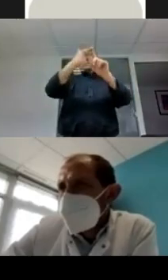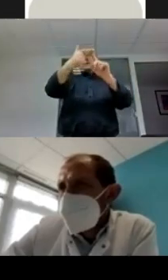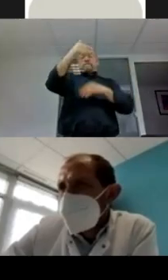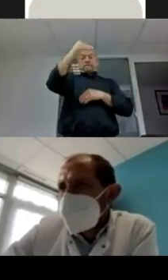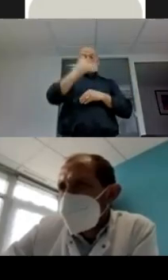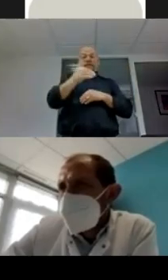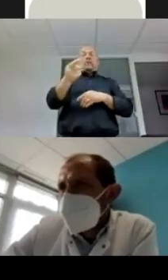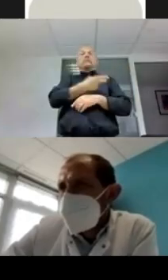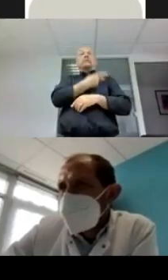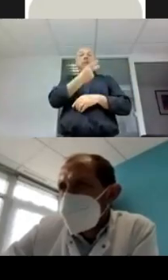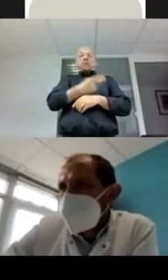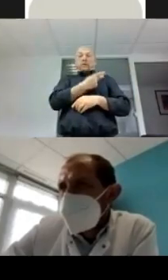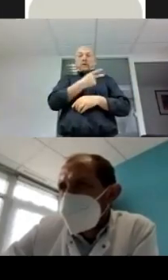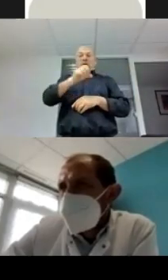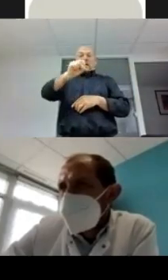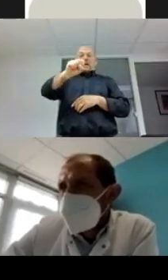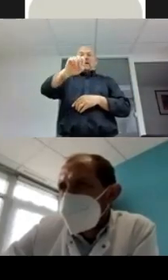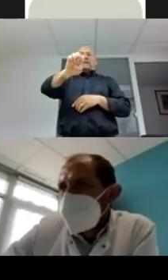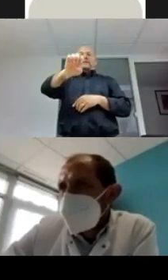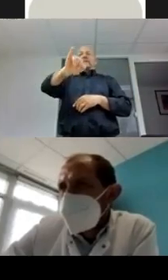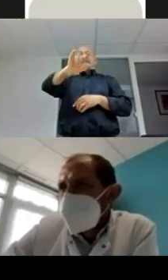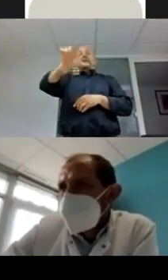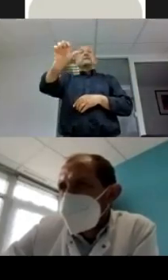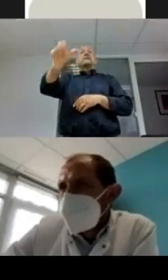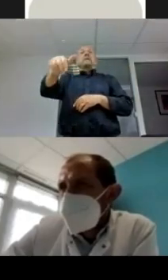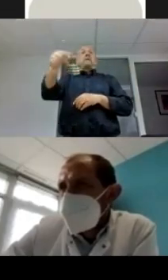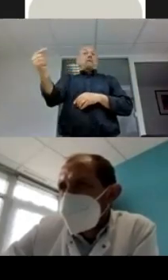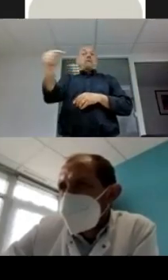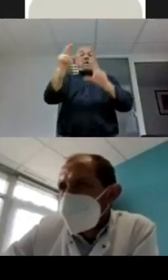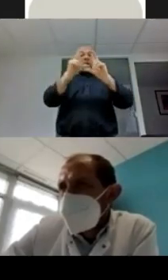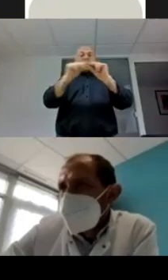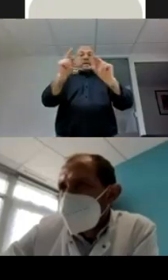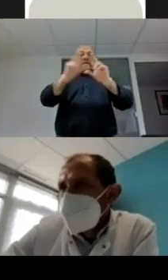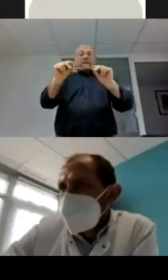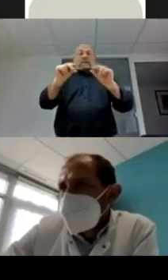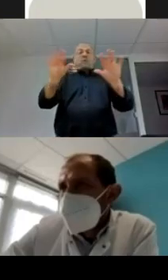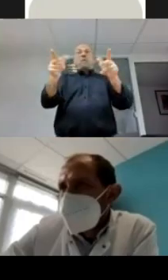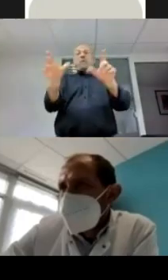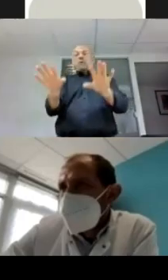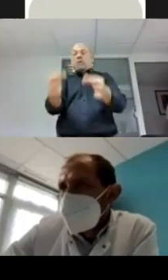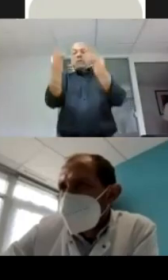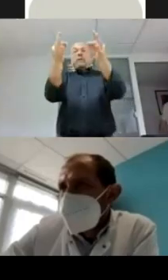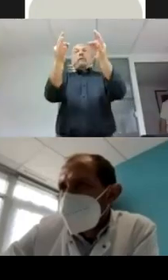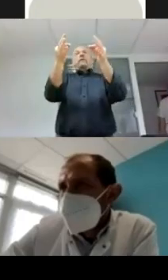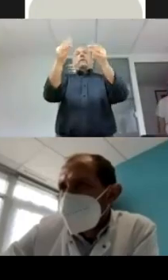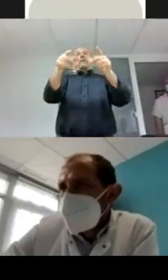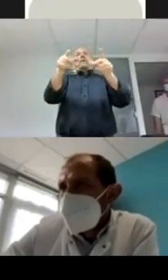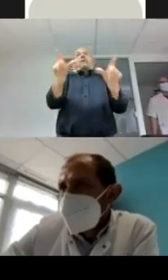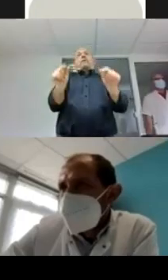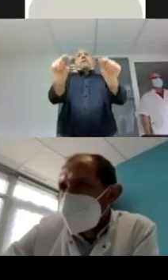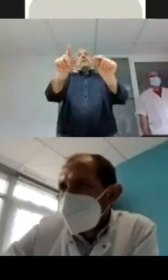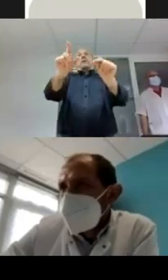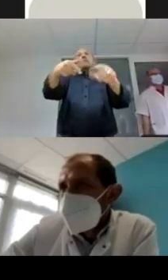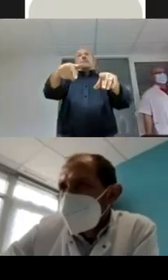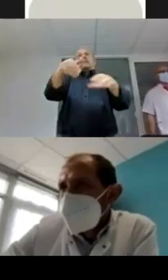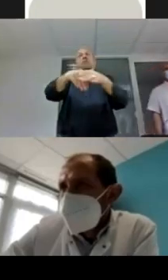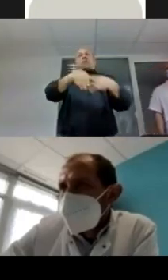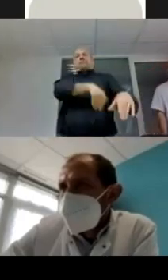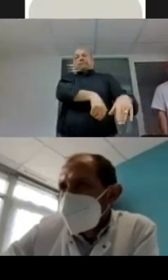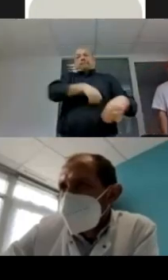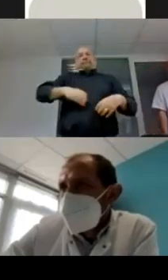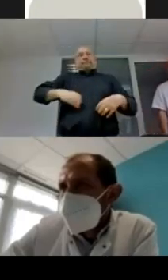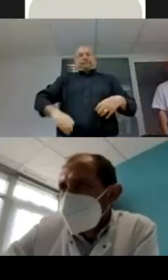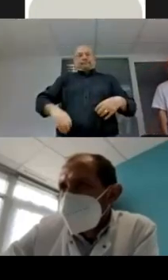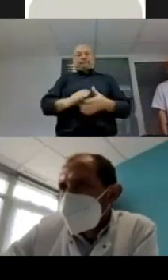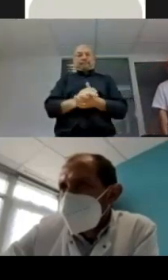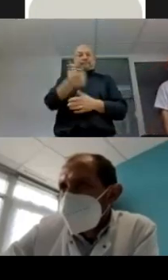Ensuite, le cancer colorectal et le dépistage par le docteur Seillan, hépatogastroentérologue à la clinique